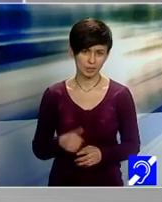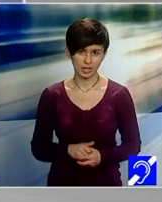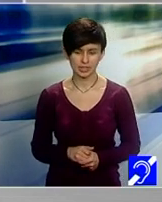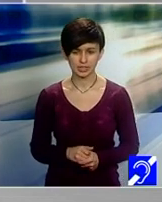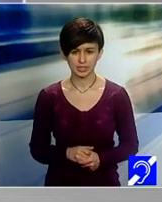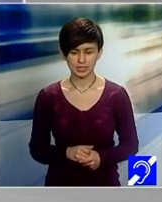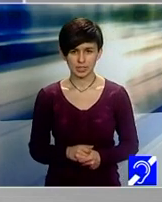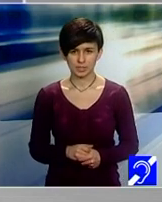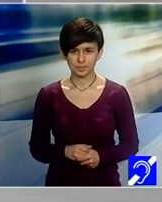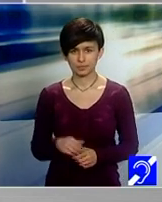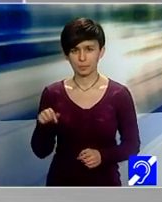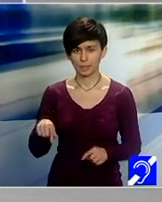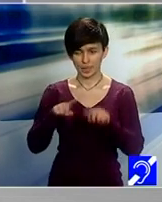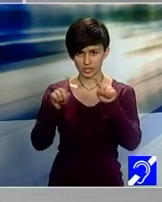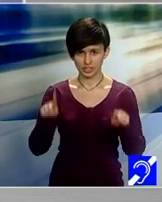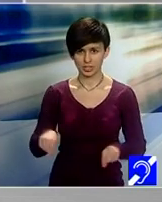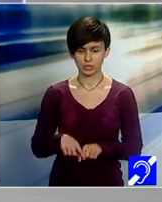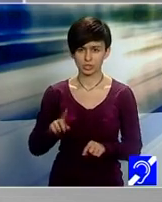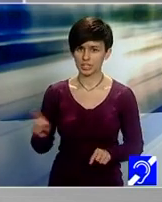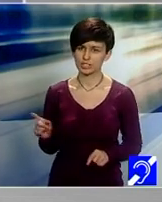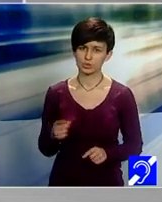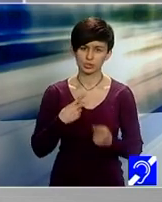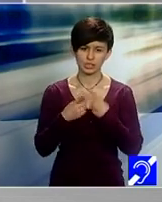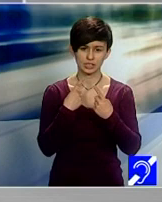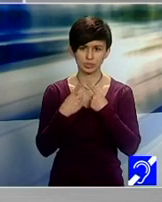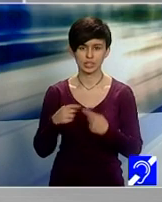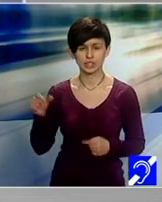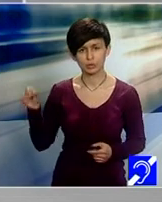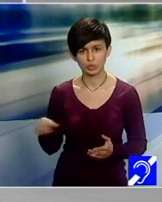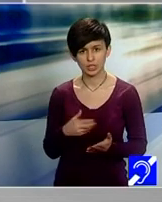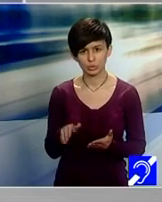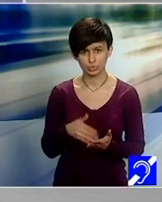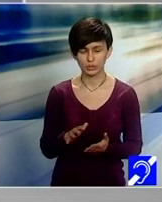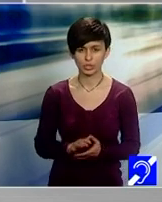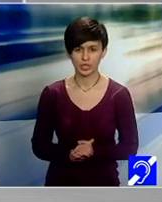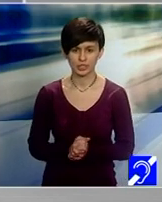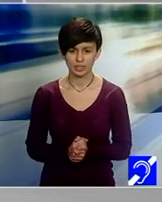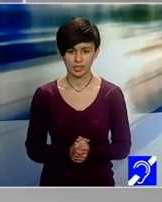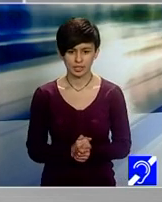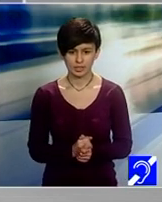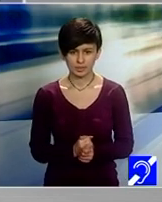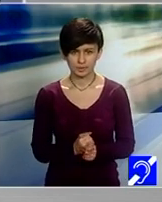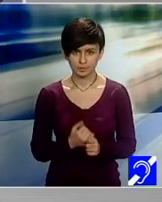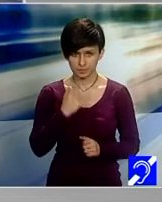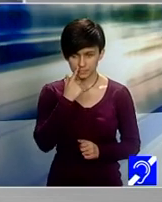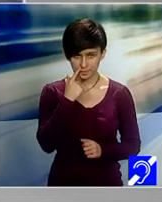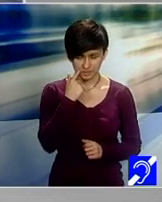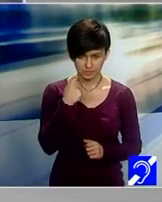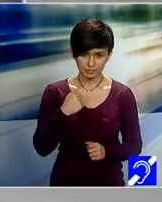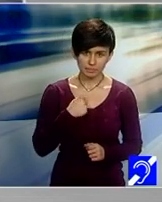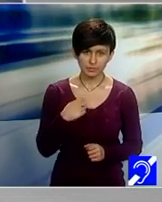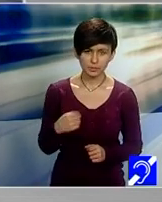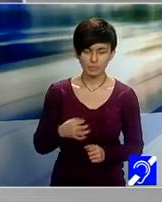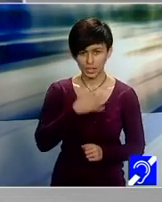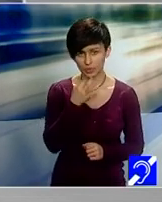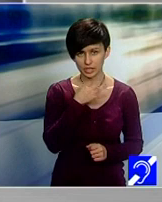arătat că aceste contracte de credit de fapt nu sunt negociate cu consumatorii. Bun, să restabilim exact. Eu spune că majoritatea, dacă nu